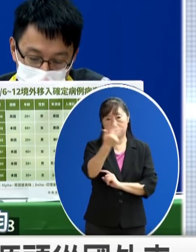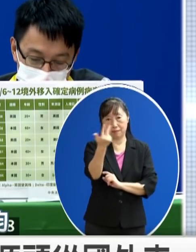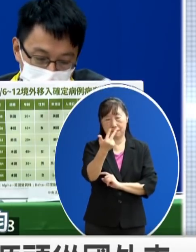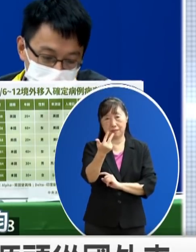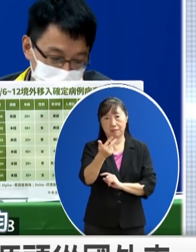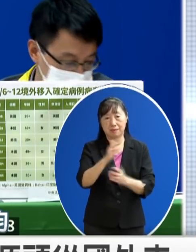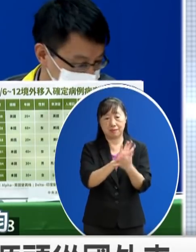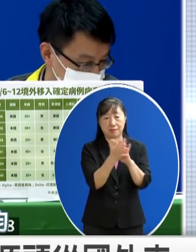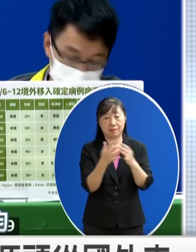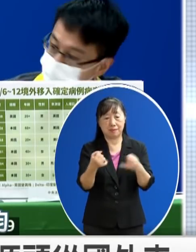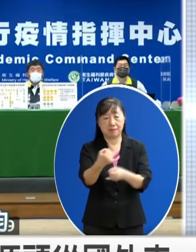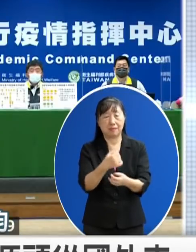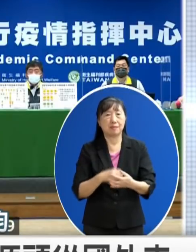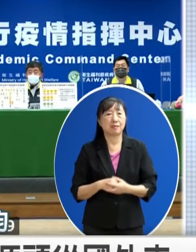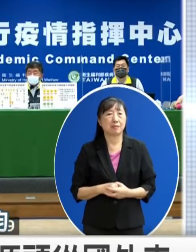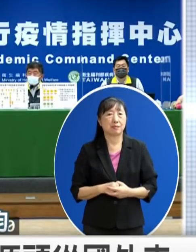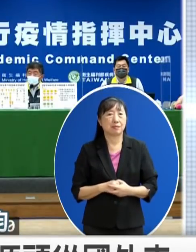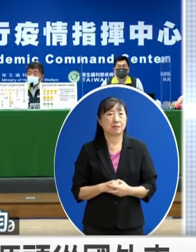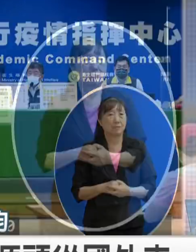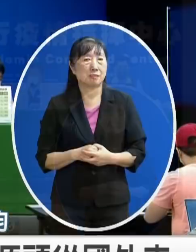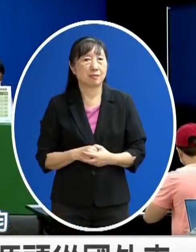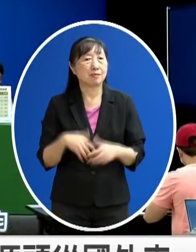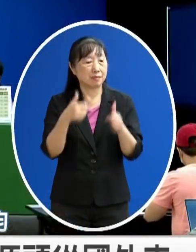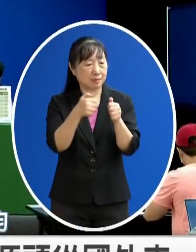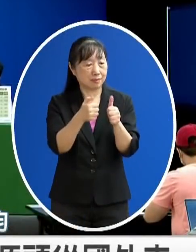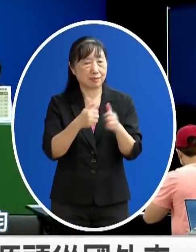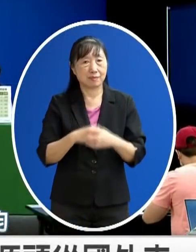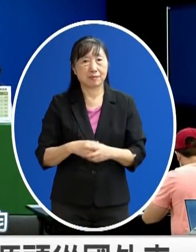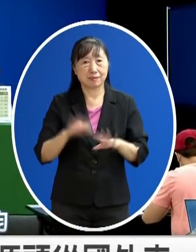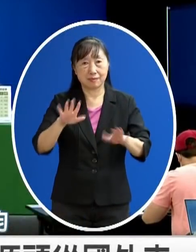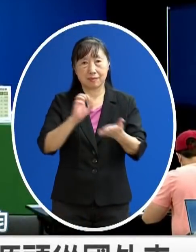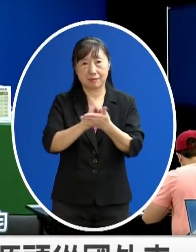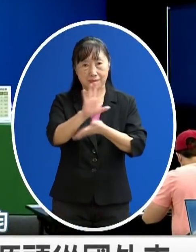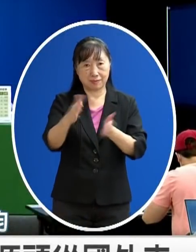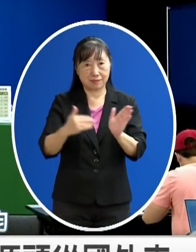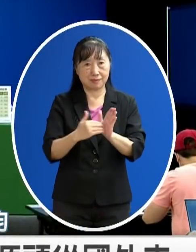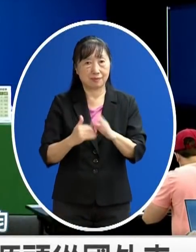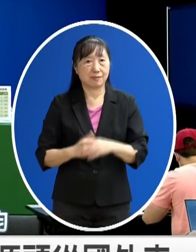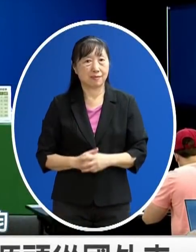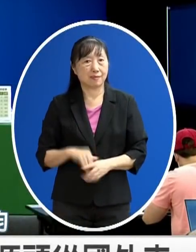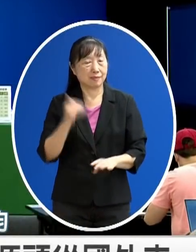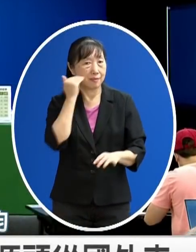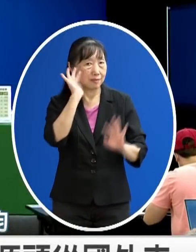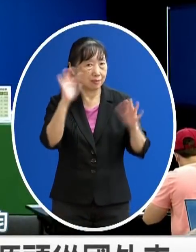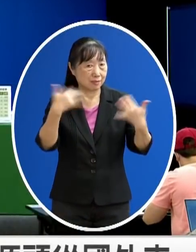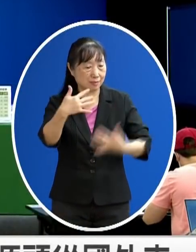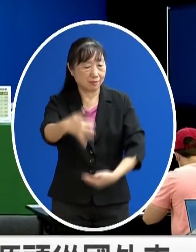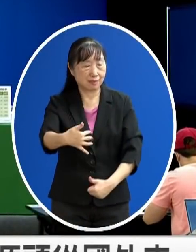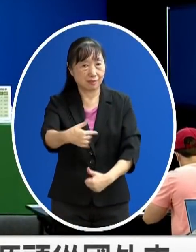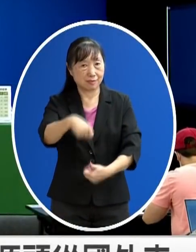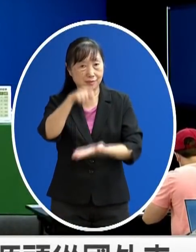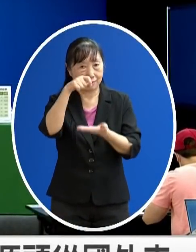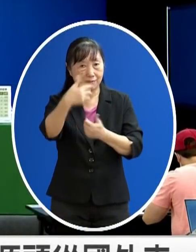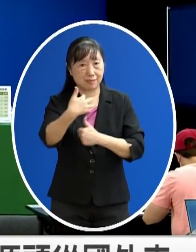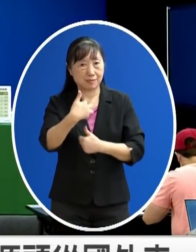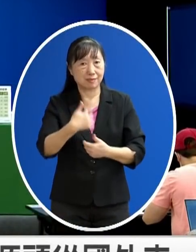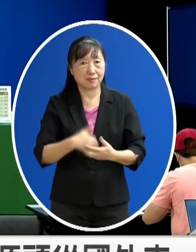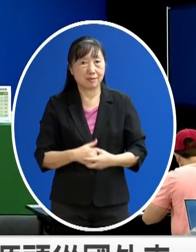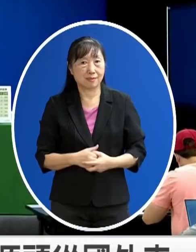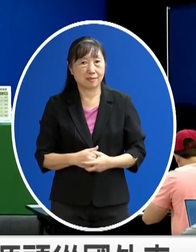株。以上报告。 好，谢谢。那我们今天就先报告到这里，有问题可以提出来。